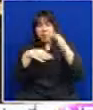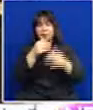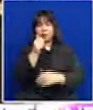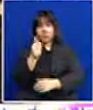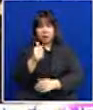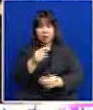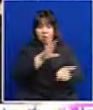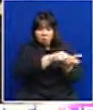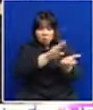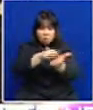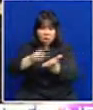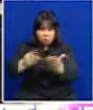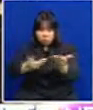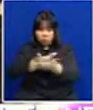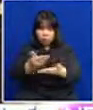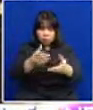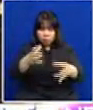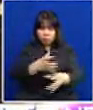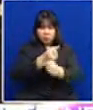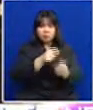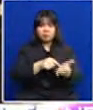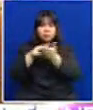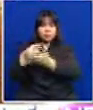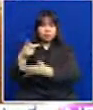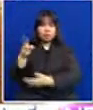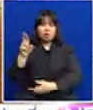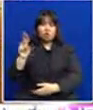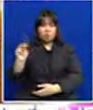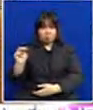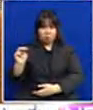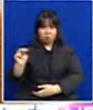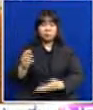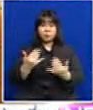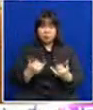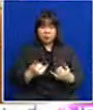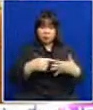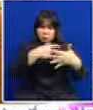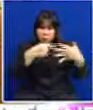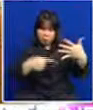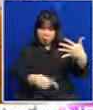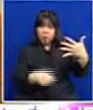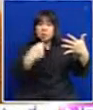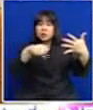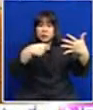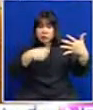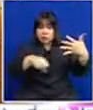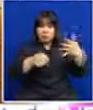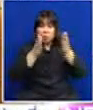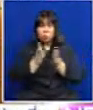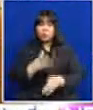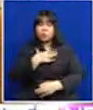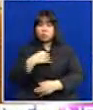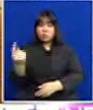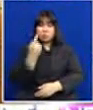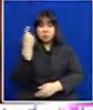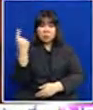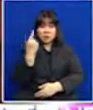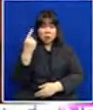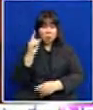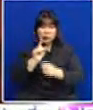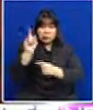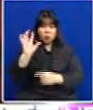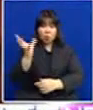ประชุมทั้งหมดจะเสนอให้คณะรัฐมนตรีต่อไปทั้งนี้จากการจัดอันดับ10เมืองที่ได้รับความนิยมจากนักท่องเที่ยวมากที่สุดในโล